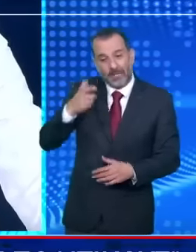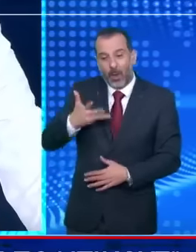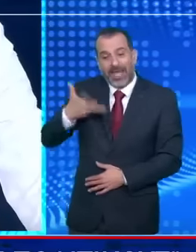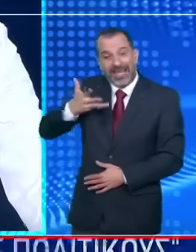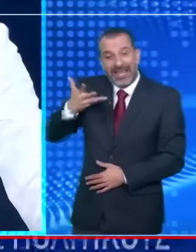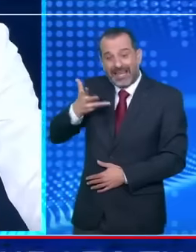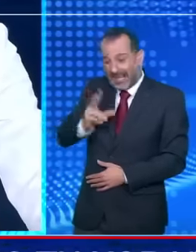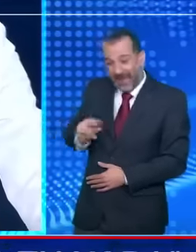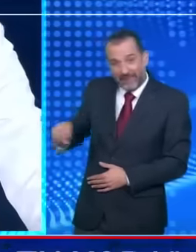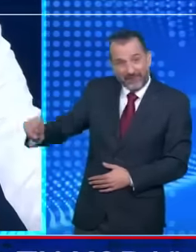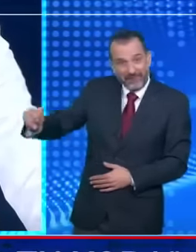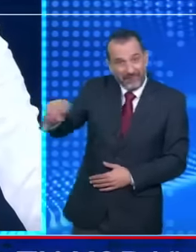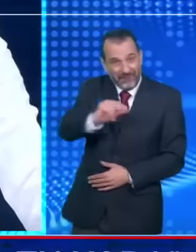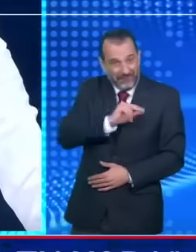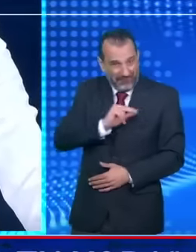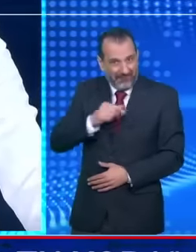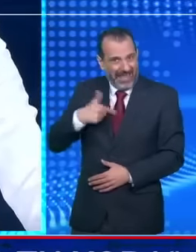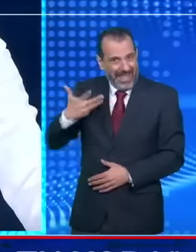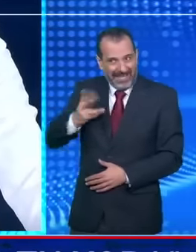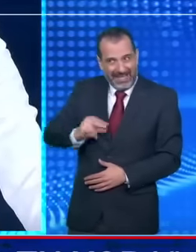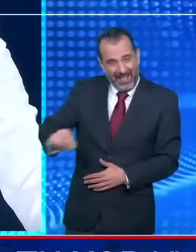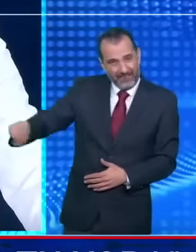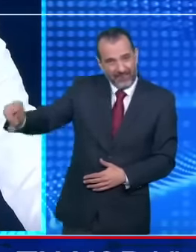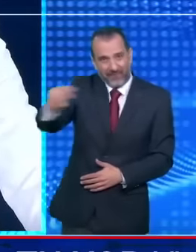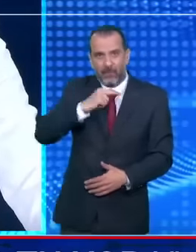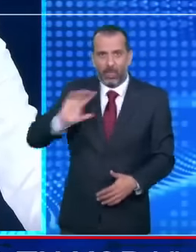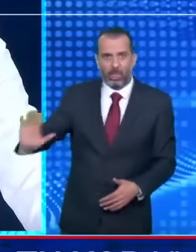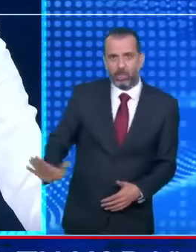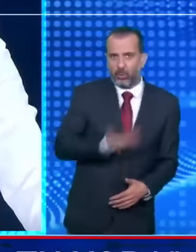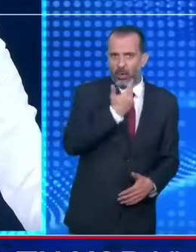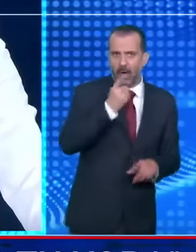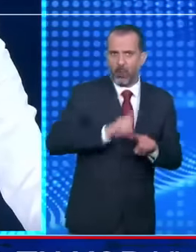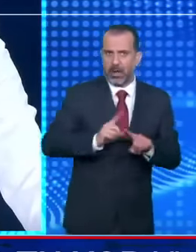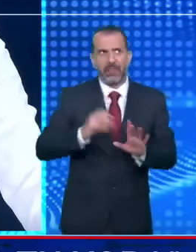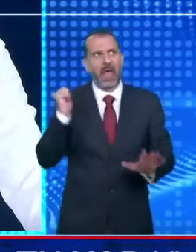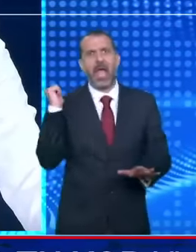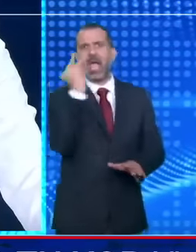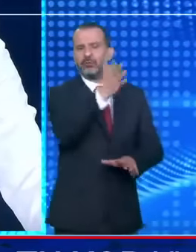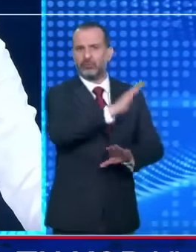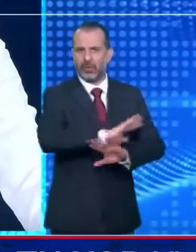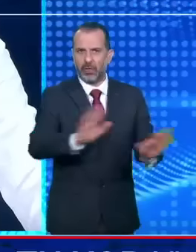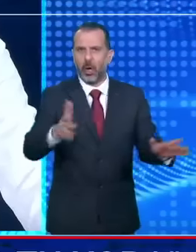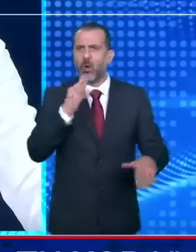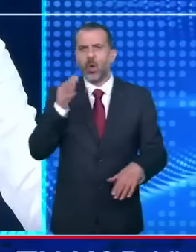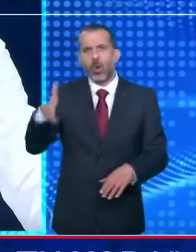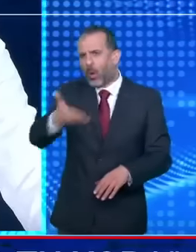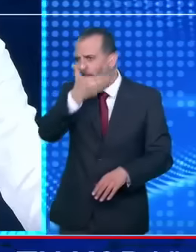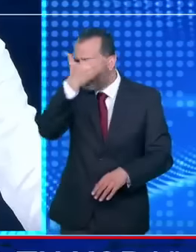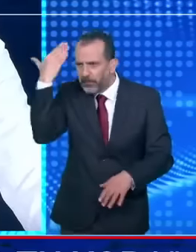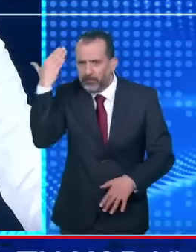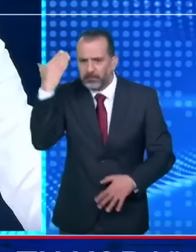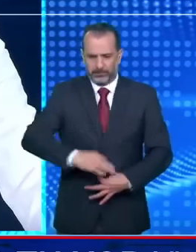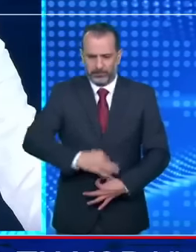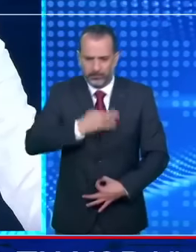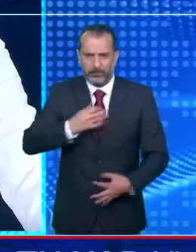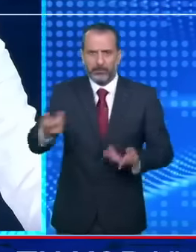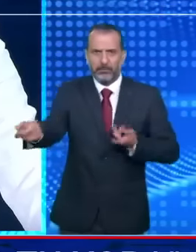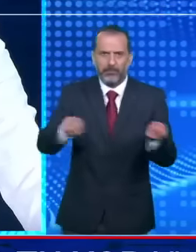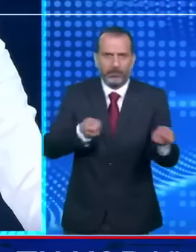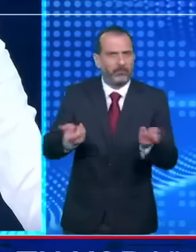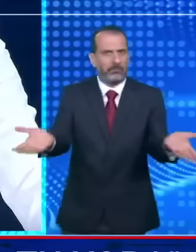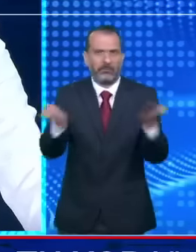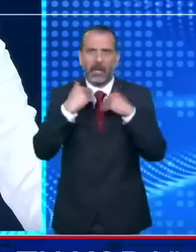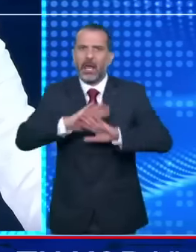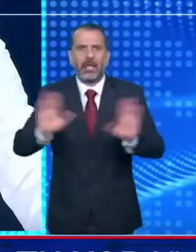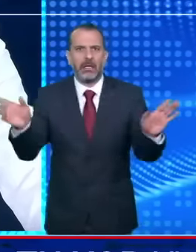Εγώ ξέρω ότι η γενιά μου εκδιώχτηκε από αυτή την χώρα, ότι δεν γυρνάει πίσω με την αναξιοκρατία που υπάρχει. Και αυτή τη στιγμή